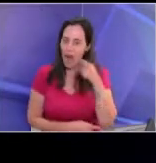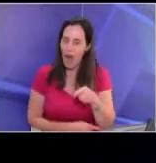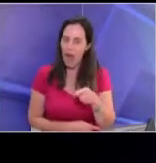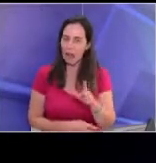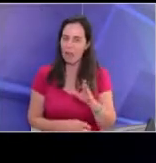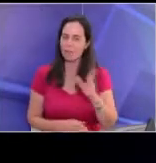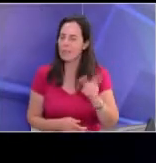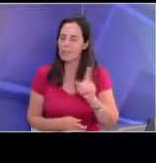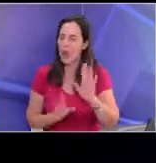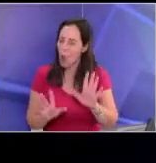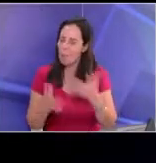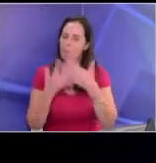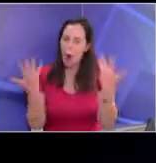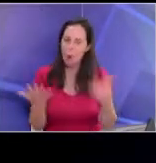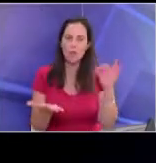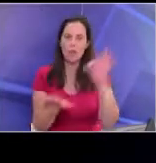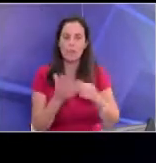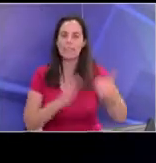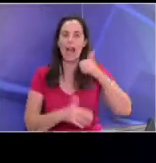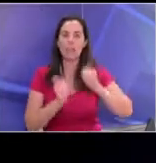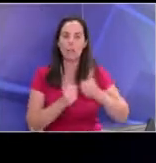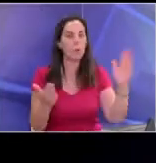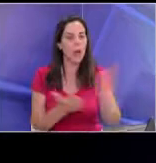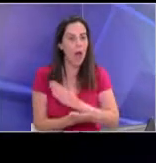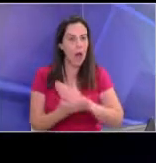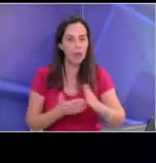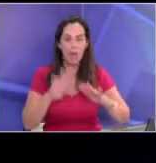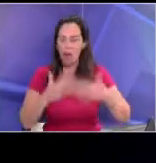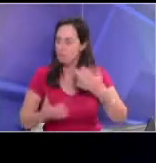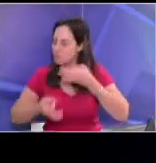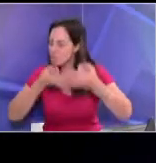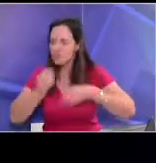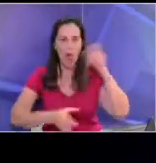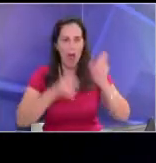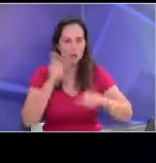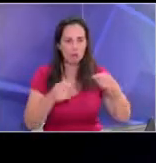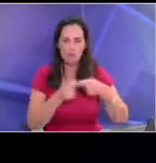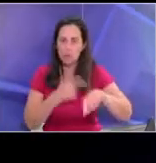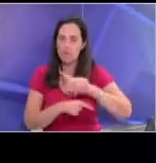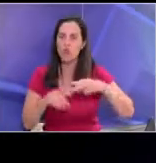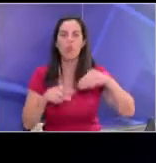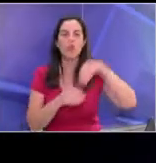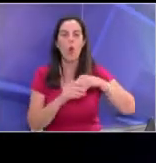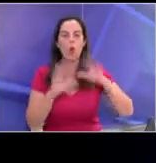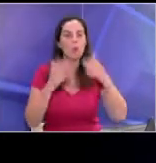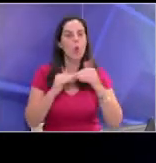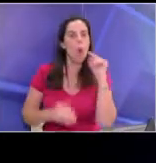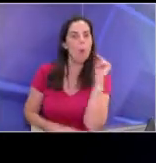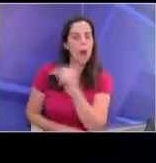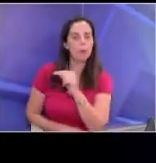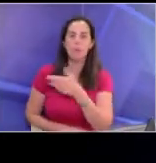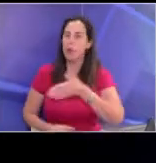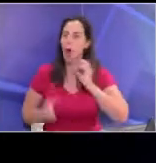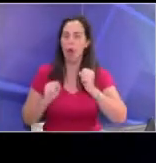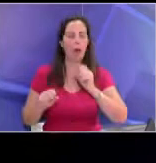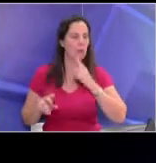לא, הדינמיקה היא לא כזאת, אבל ברור שברגע ששרת התרבות תחליט, אחרי שהתייעצה עם אנשי המקורביה, שיש תוכן אמנותי שהוא לא מתאים לה, יהיה לה